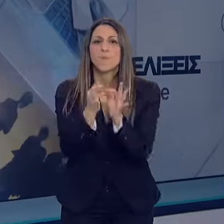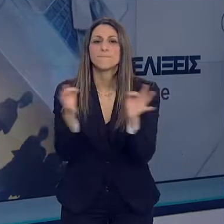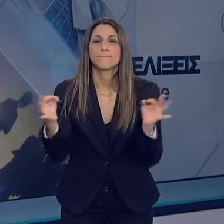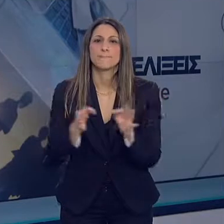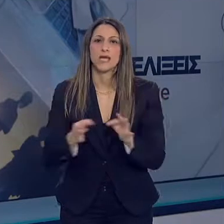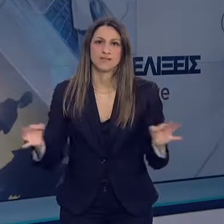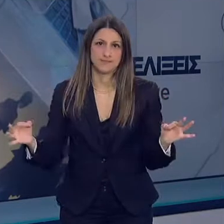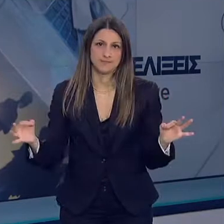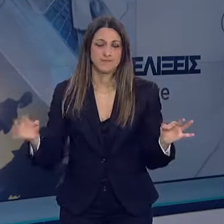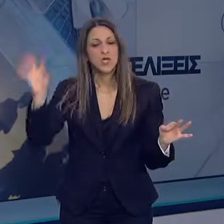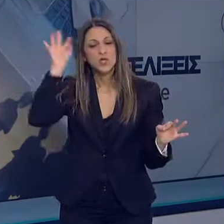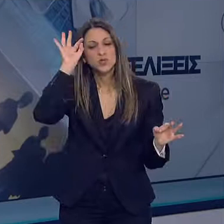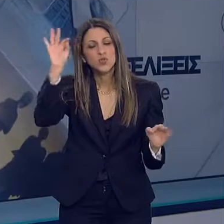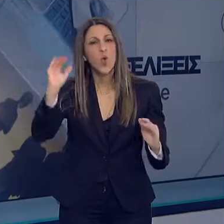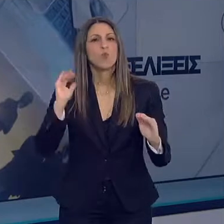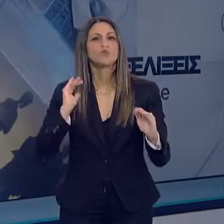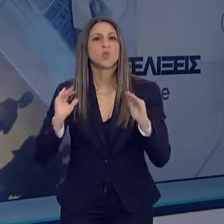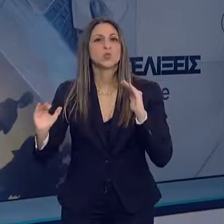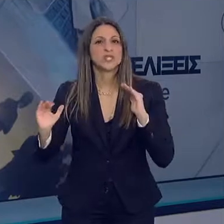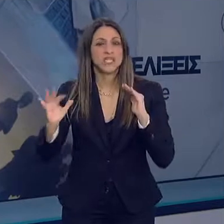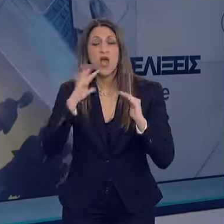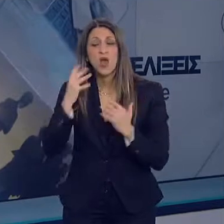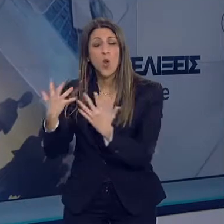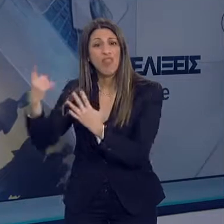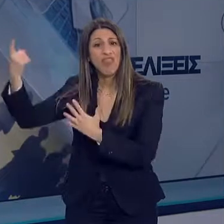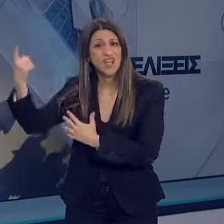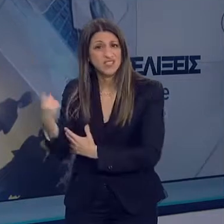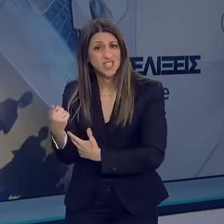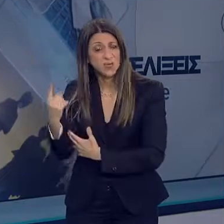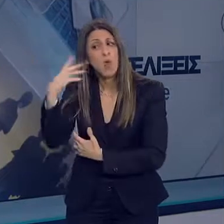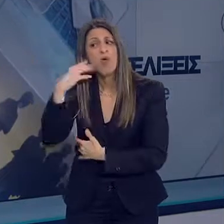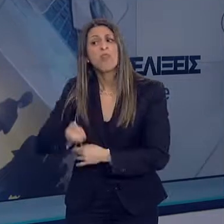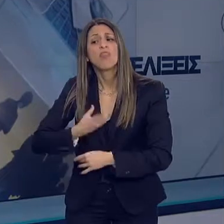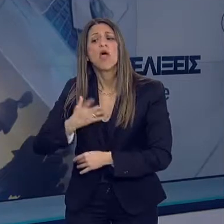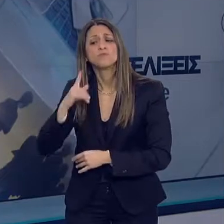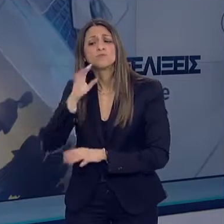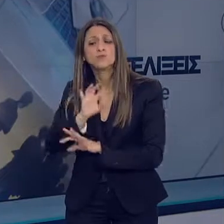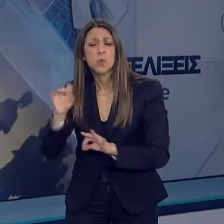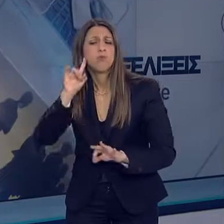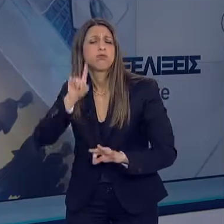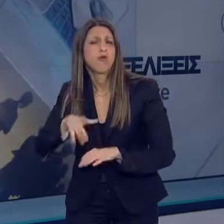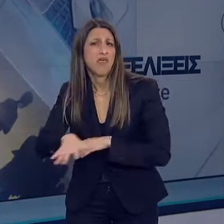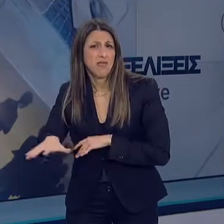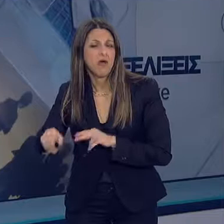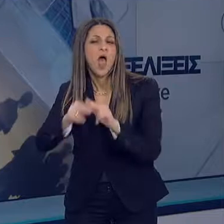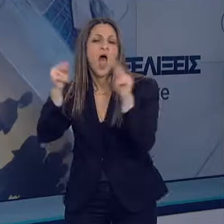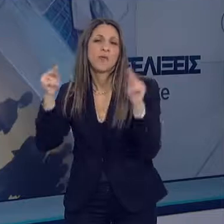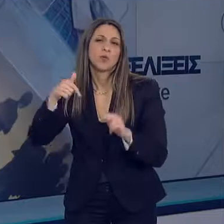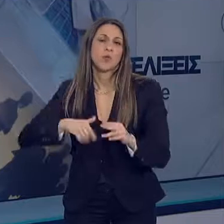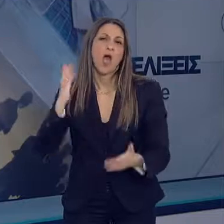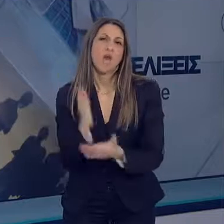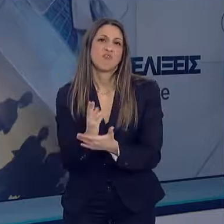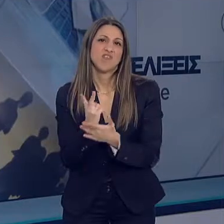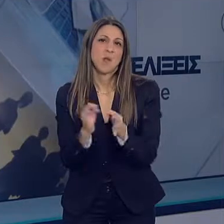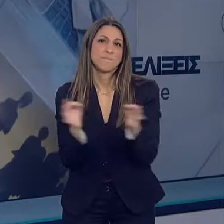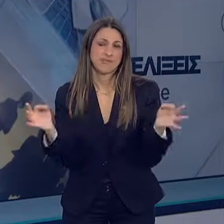και ανευθυνότητα του ενός στους 10 που δείχνει να μην αντιλαμβάνεται τη σοβαρότητα της κατάστασης. Ως εκ τούτου, από το Μεγάλο